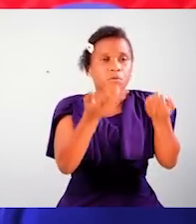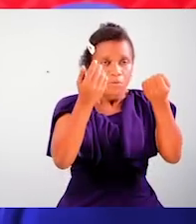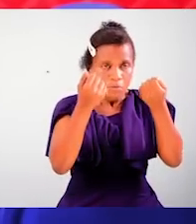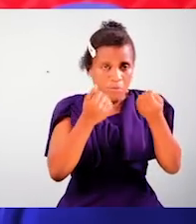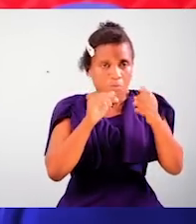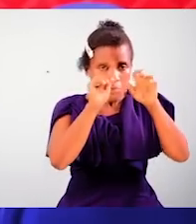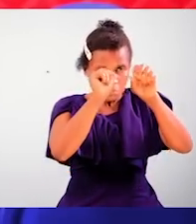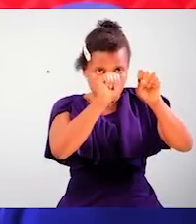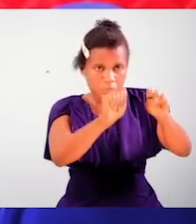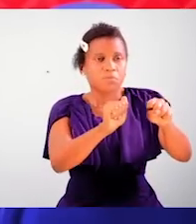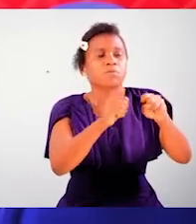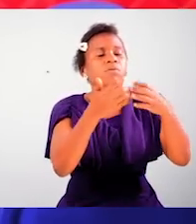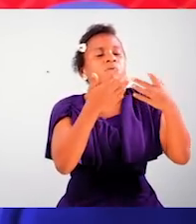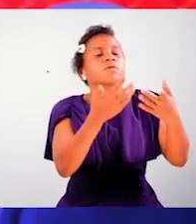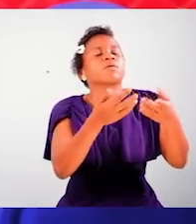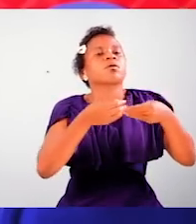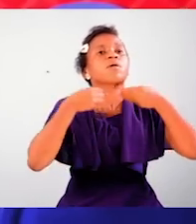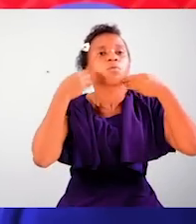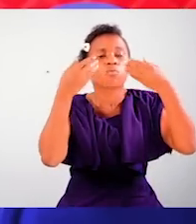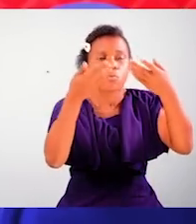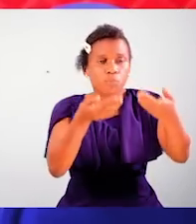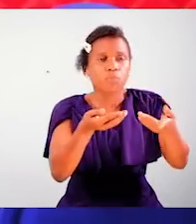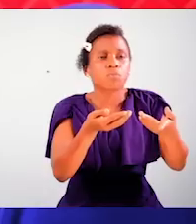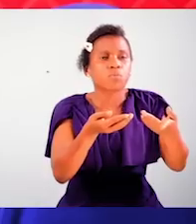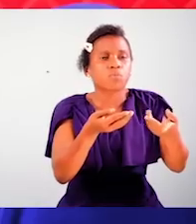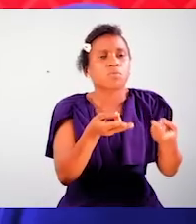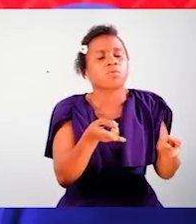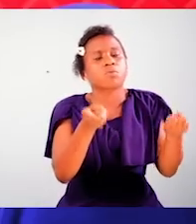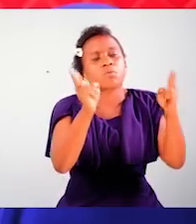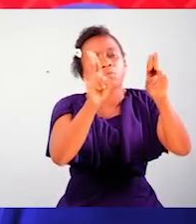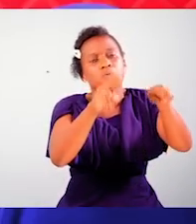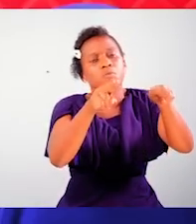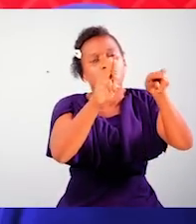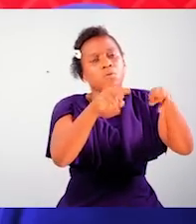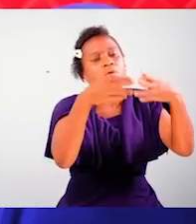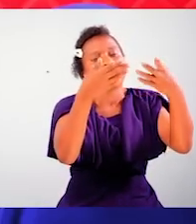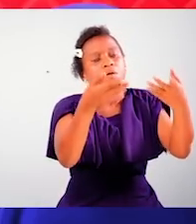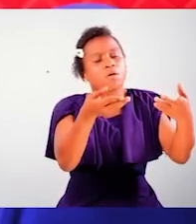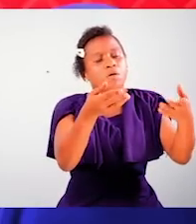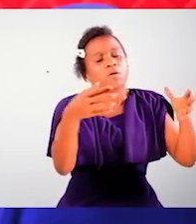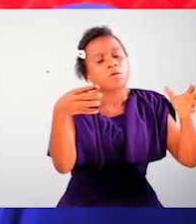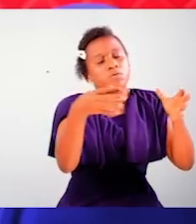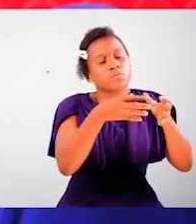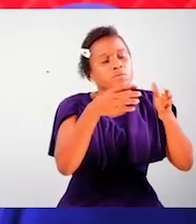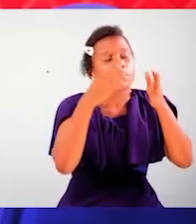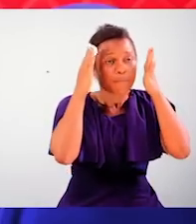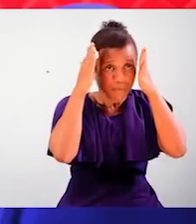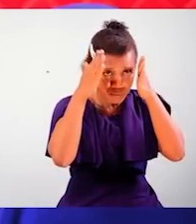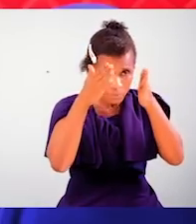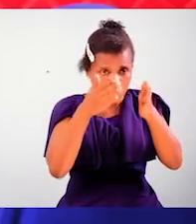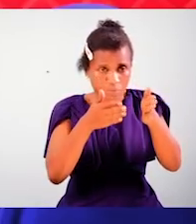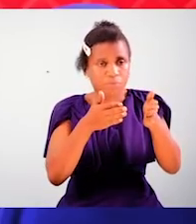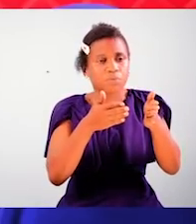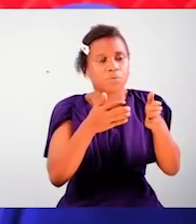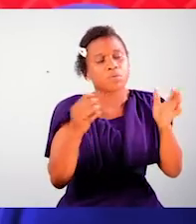watu kwenye mahakama ama kwenye tume za maadili ama kuundwa tume maalum kwa ajili